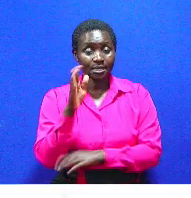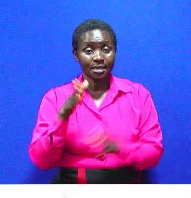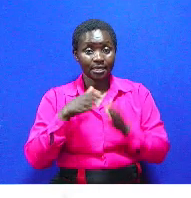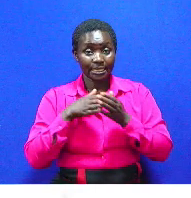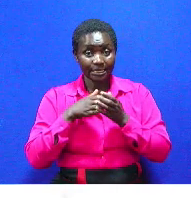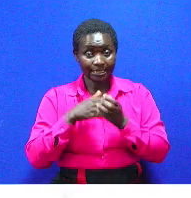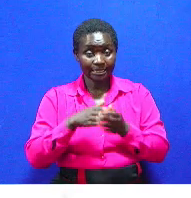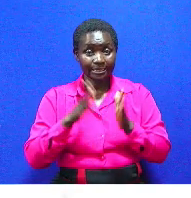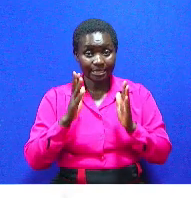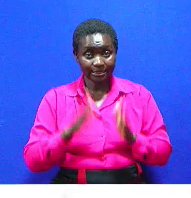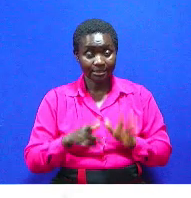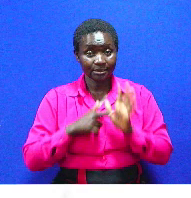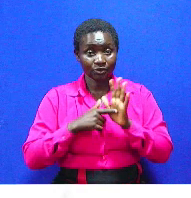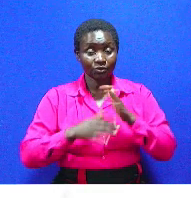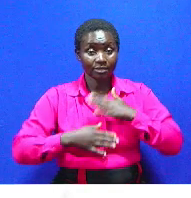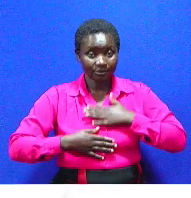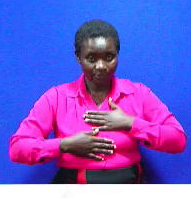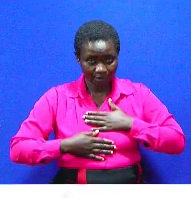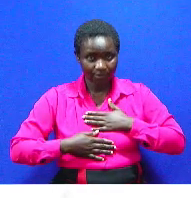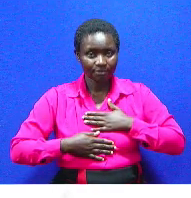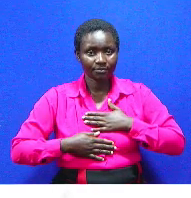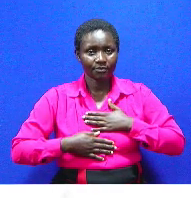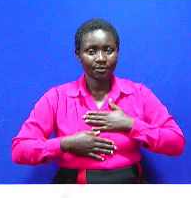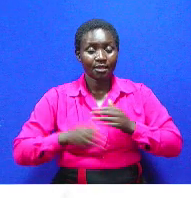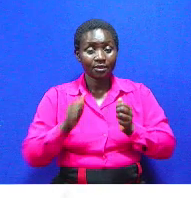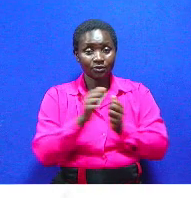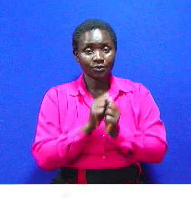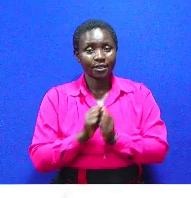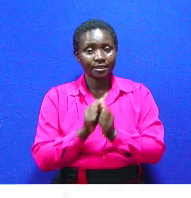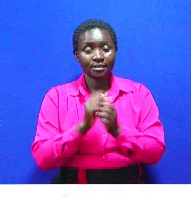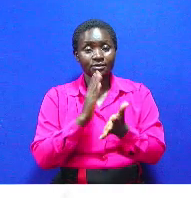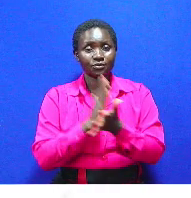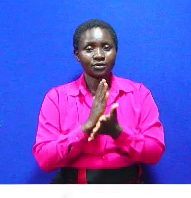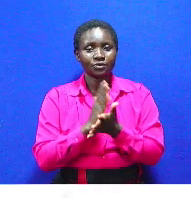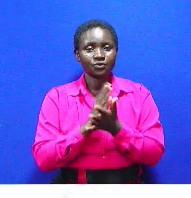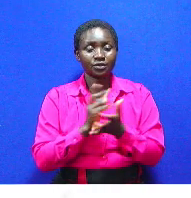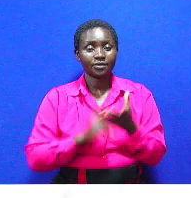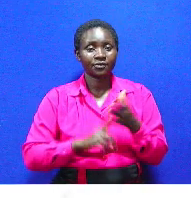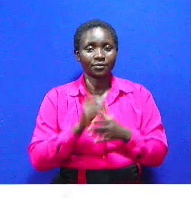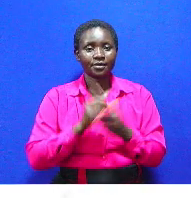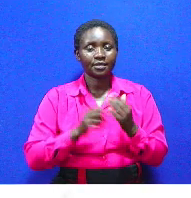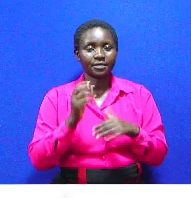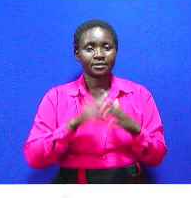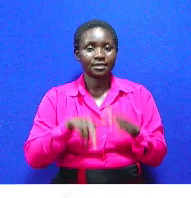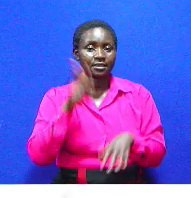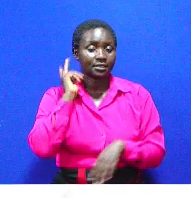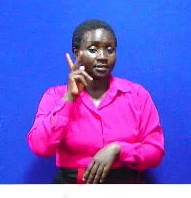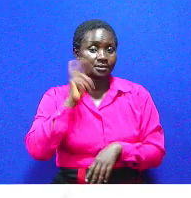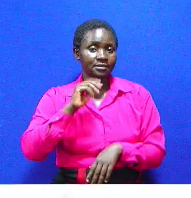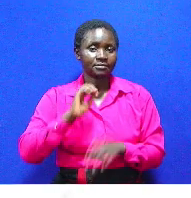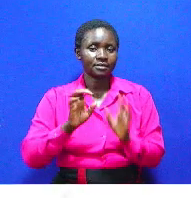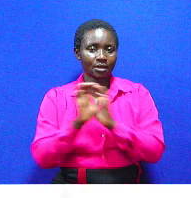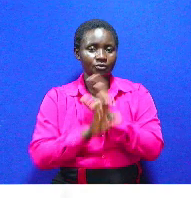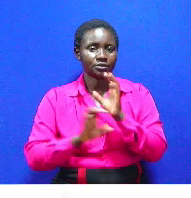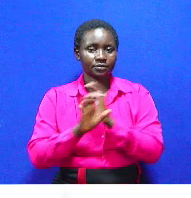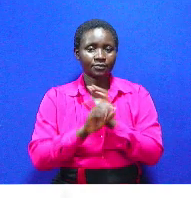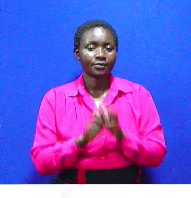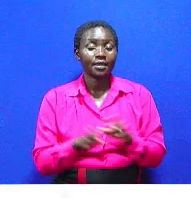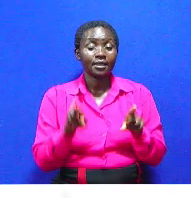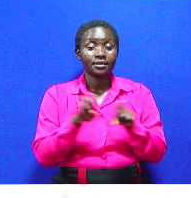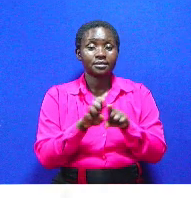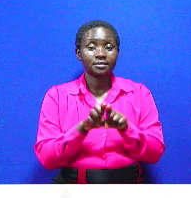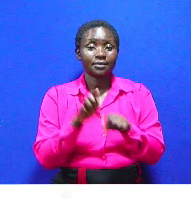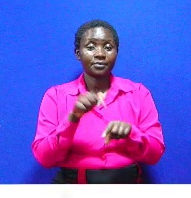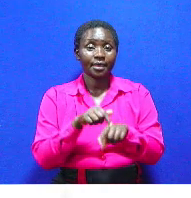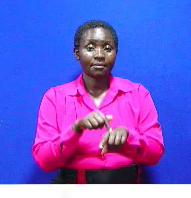Gutwara amaskani na boigo kubwaterana elinde kwene kia amagendero imeye kaunti ya Kisii. Chinga kiechio